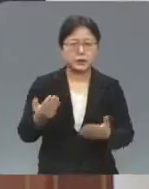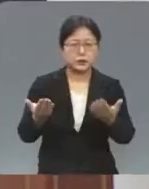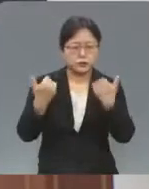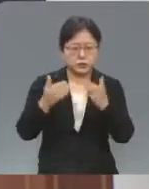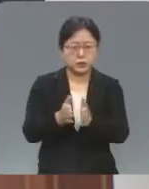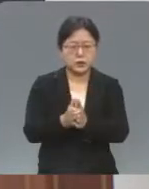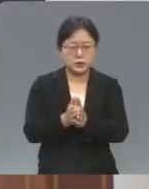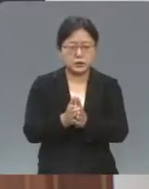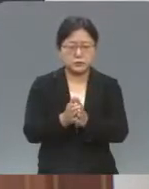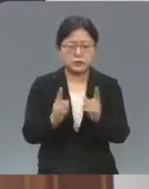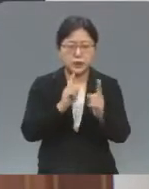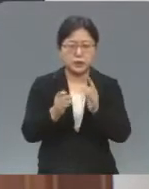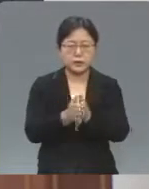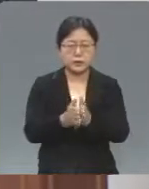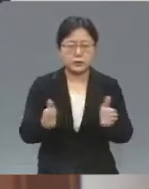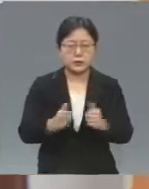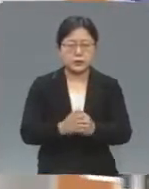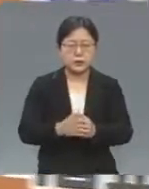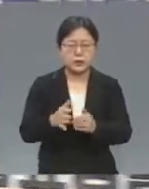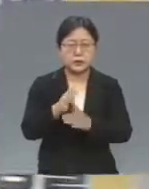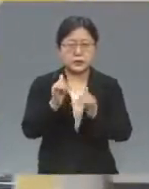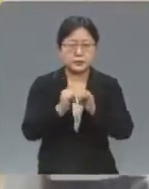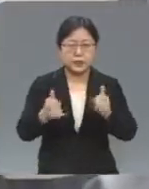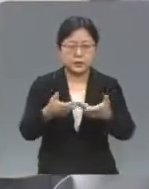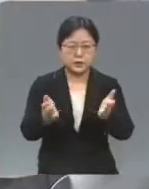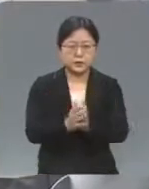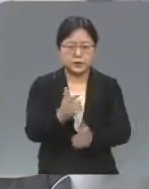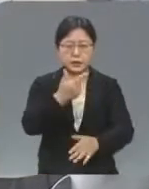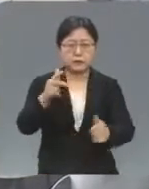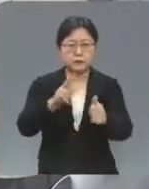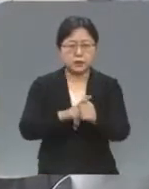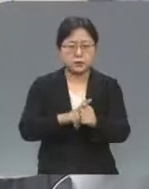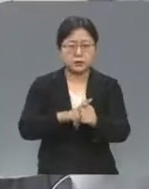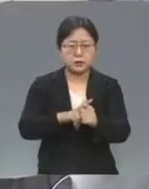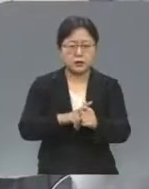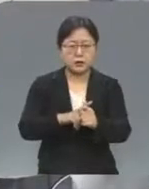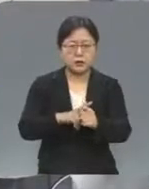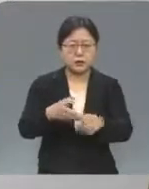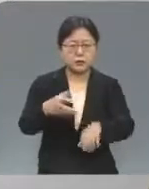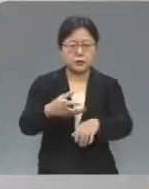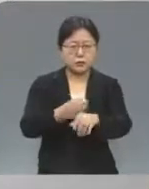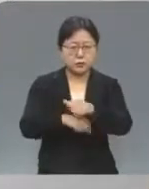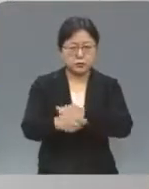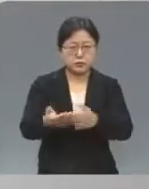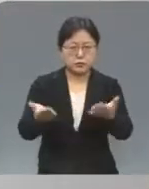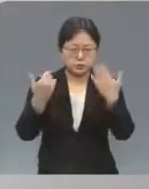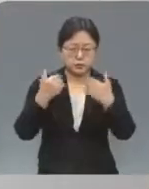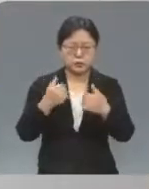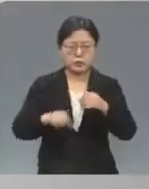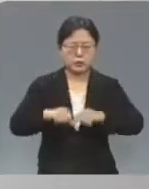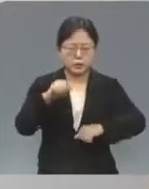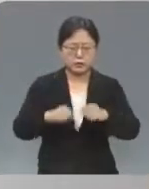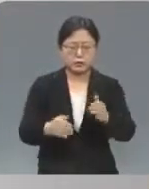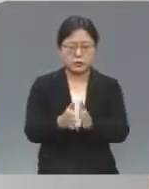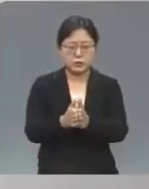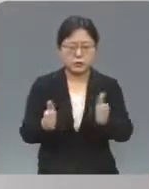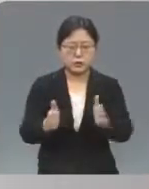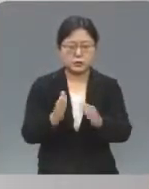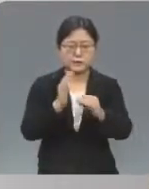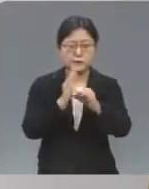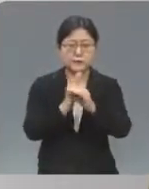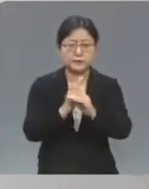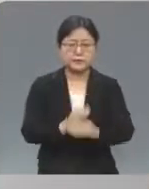불거지고 있습니다 1시민 단체가 대형 쇼핑몰을 적극적으로 유치 하잖아요 본격적인 활동에 나섰기